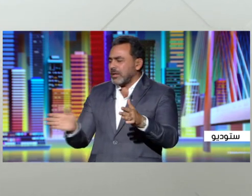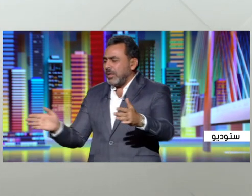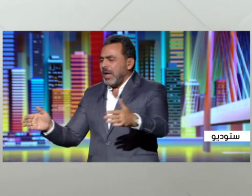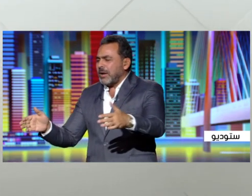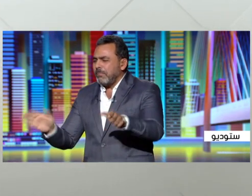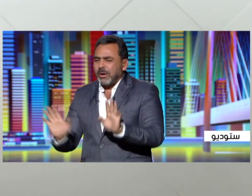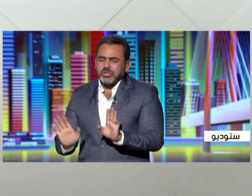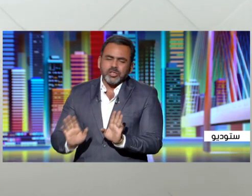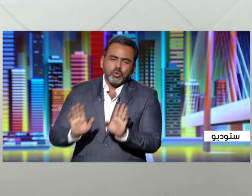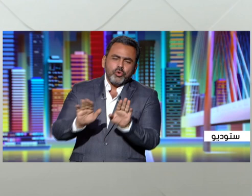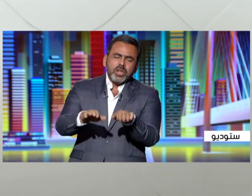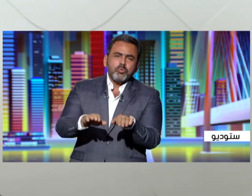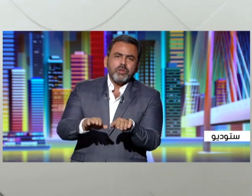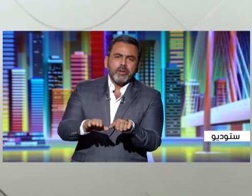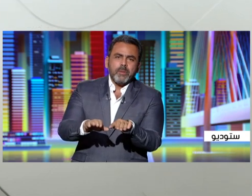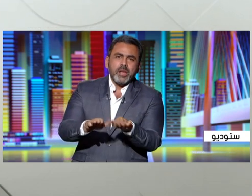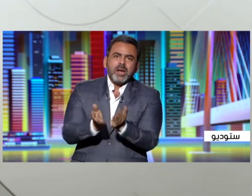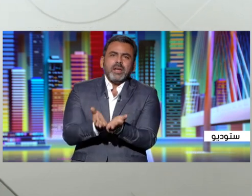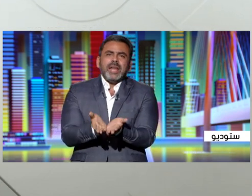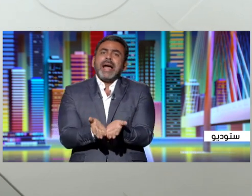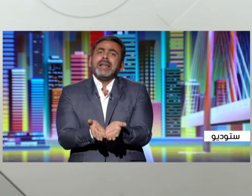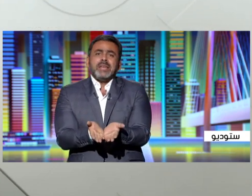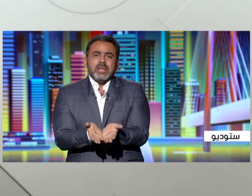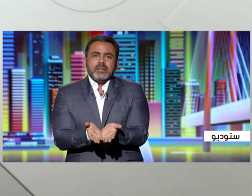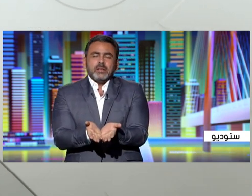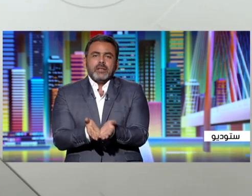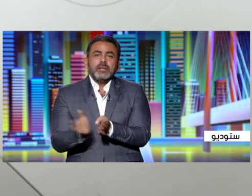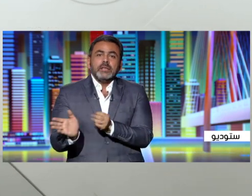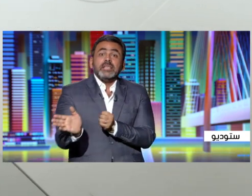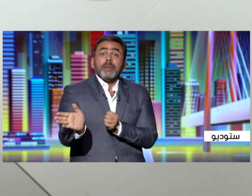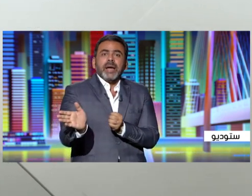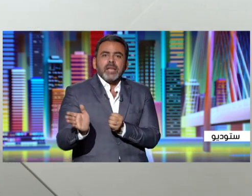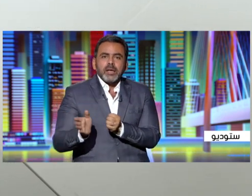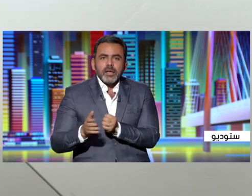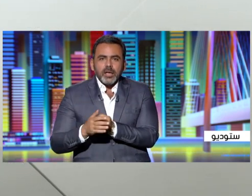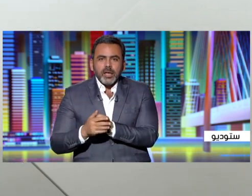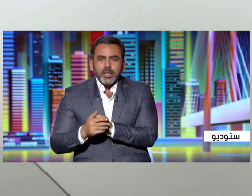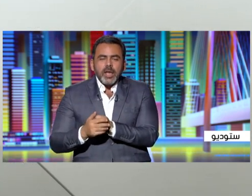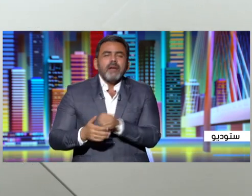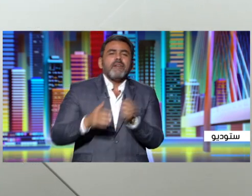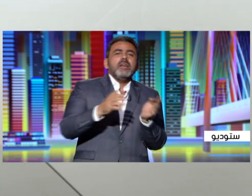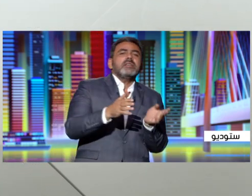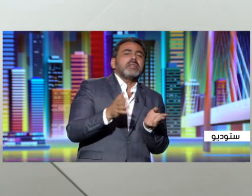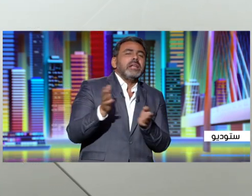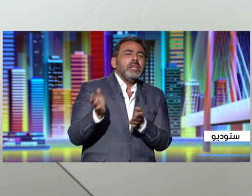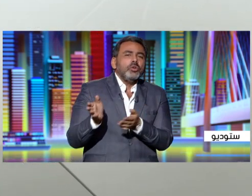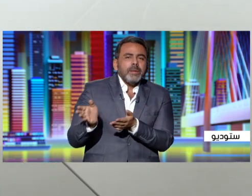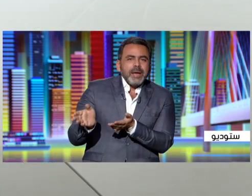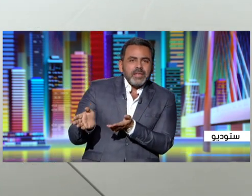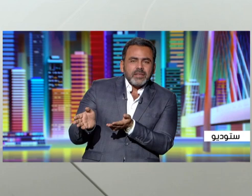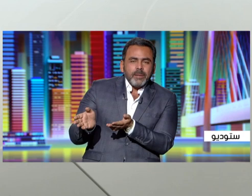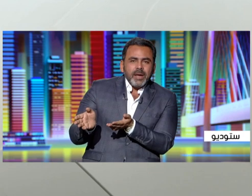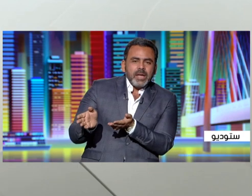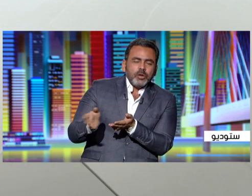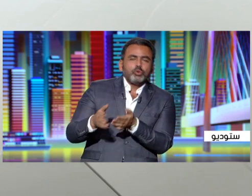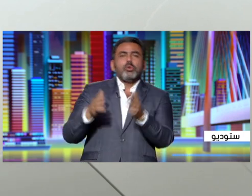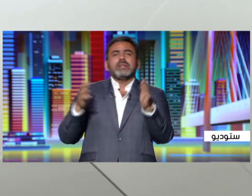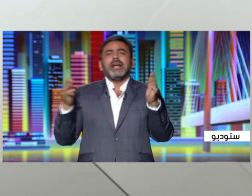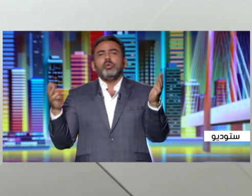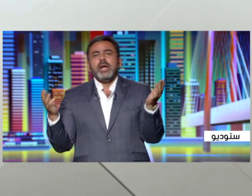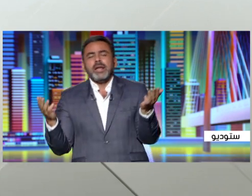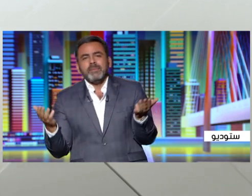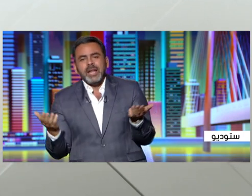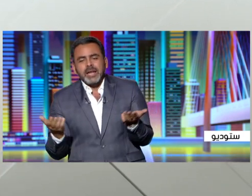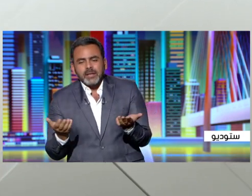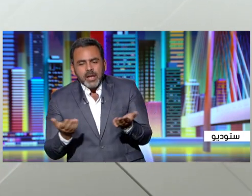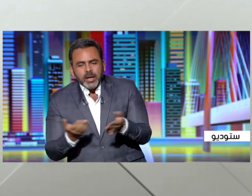محاصر العرب عاوزين يزقون يرموني في الميه الحقني دي تبعيه فيحصل ايه قدام هذه التبعيه ان طول